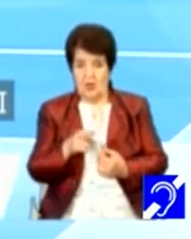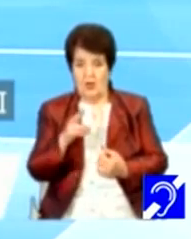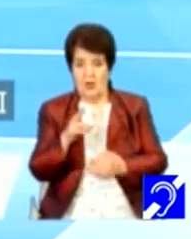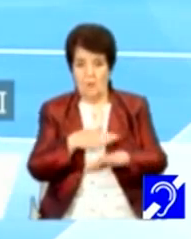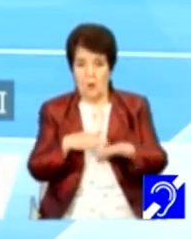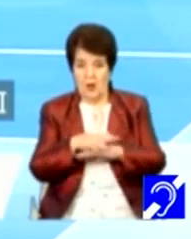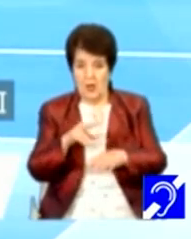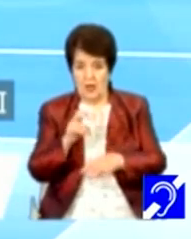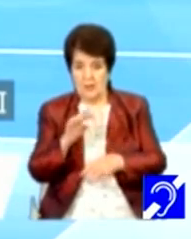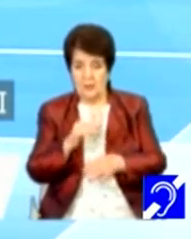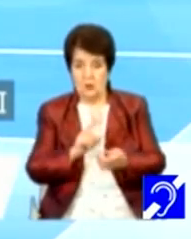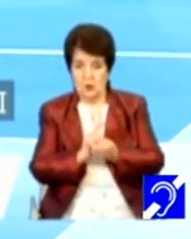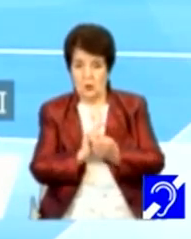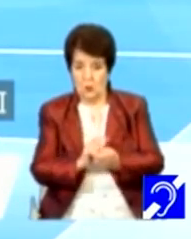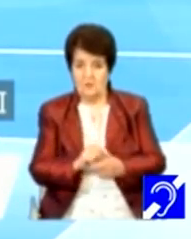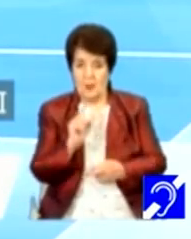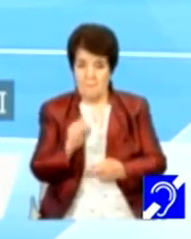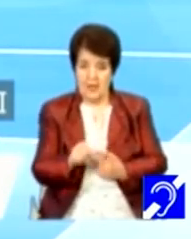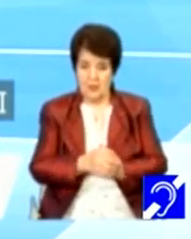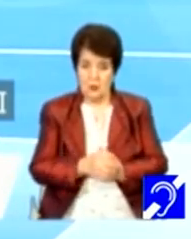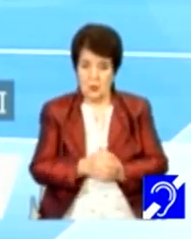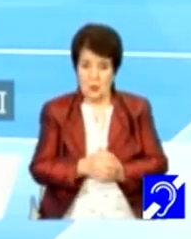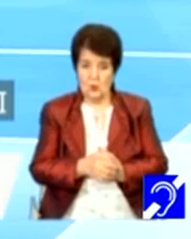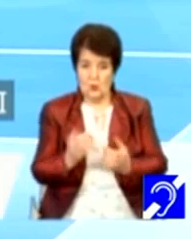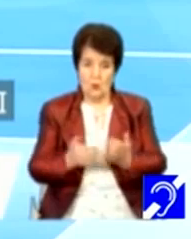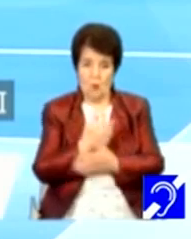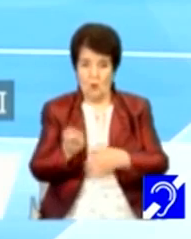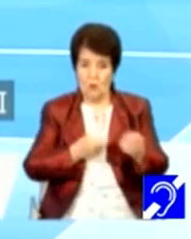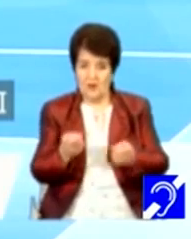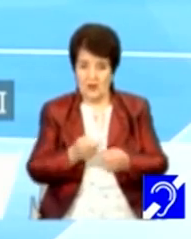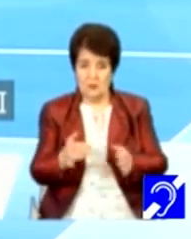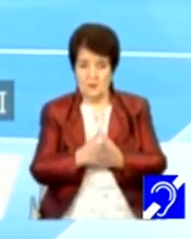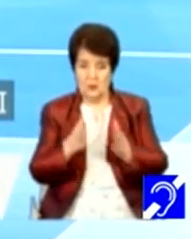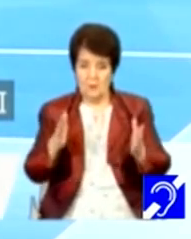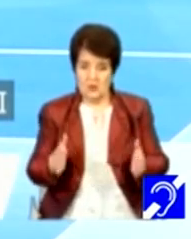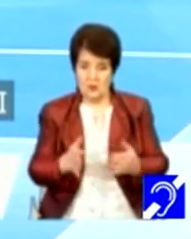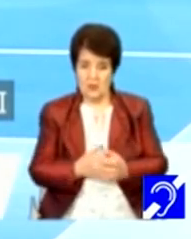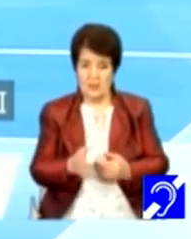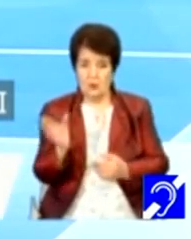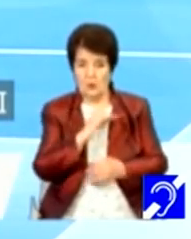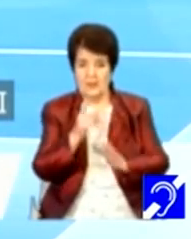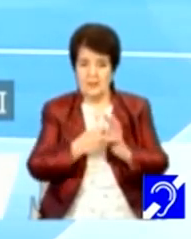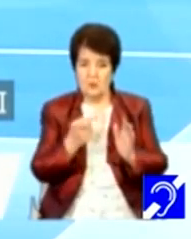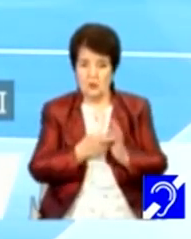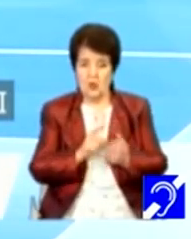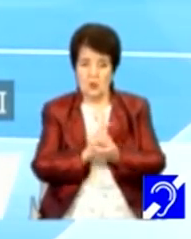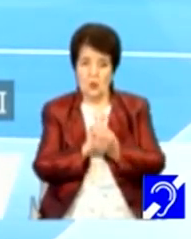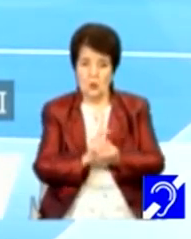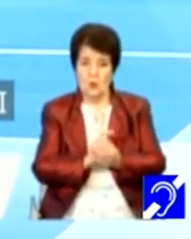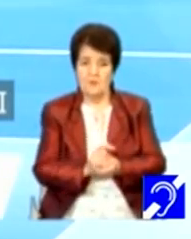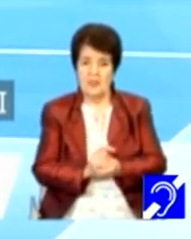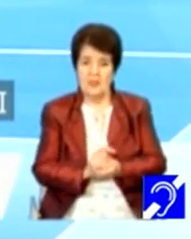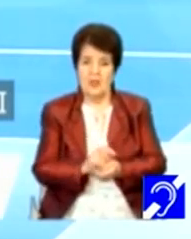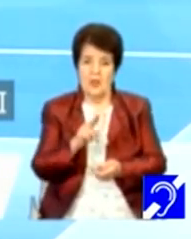campania electorală și lupta pentru o nouă guvernare, pentru o majoritate. Toate sondajele dau o luptă